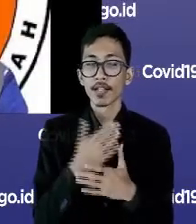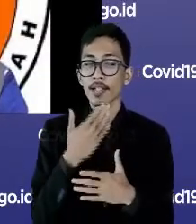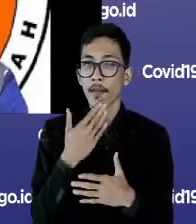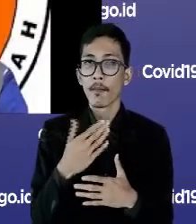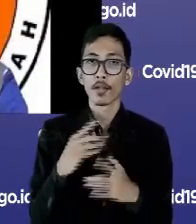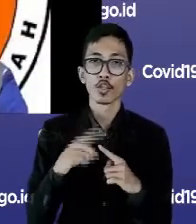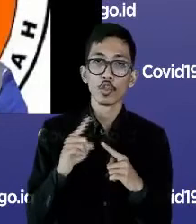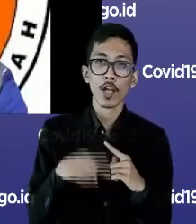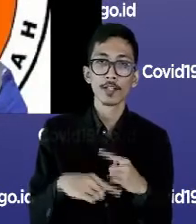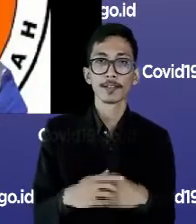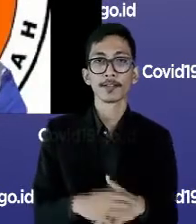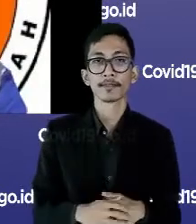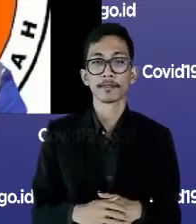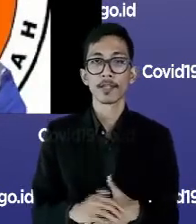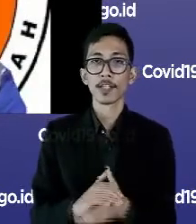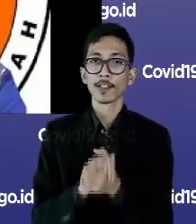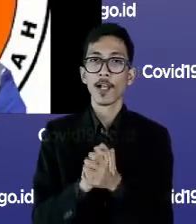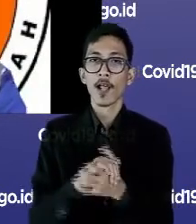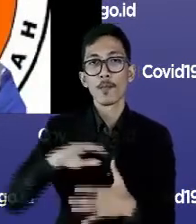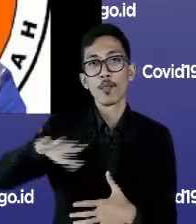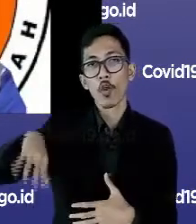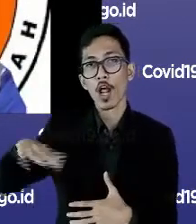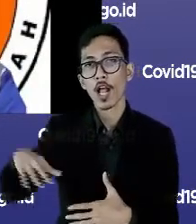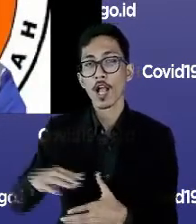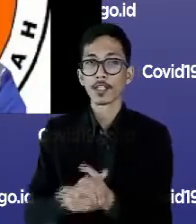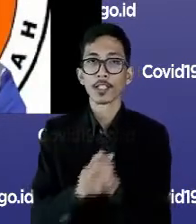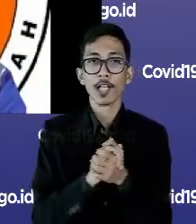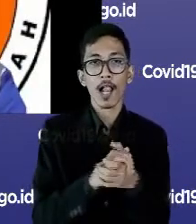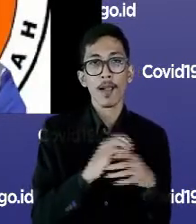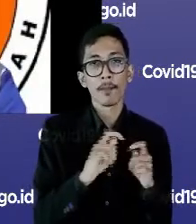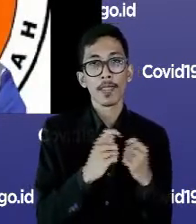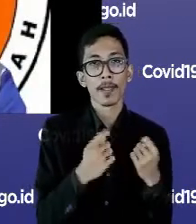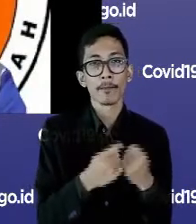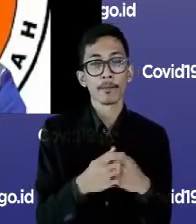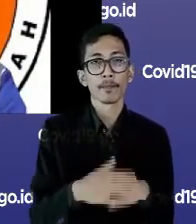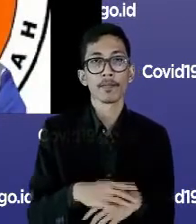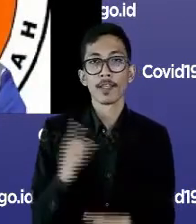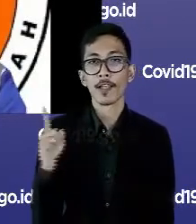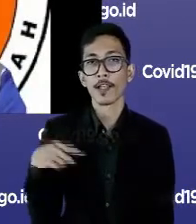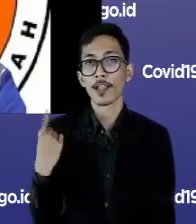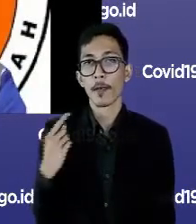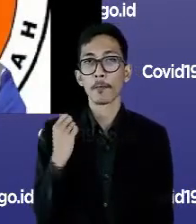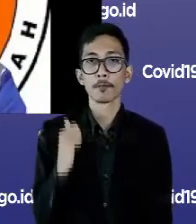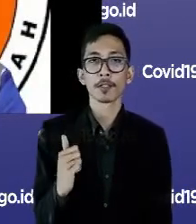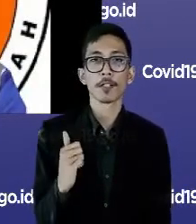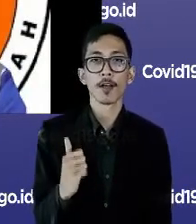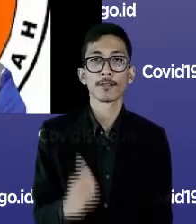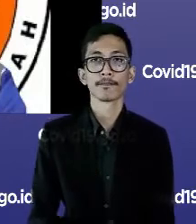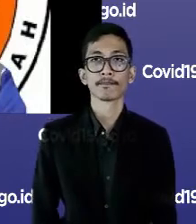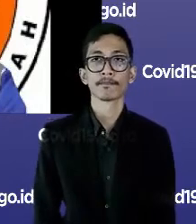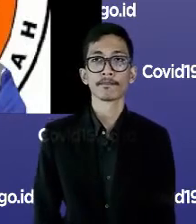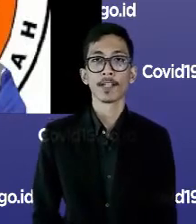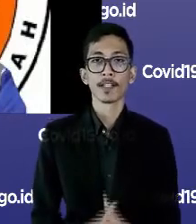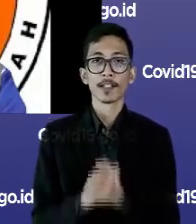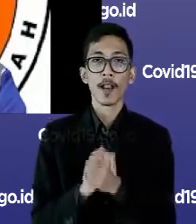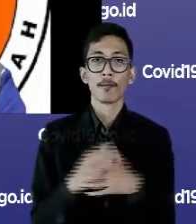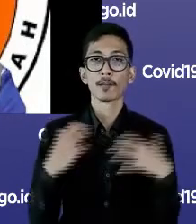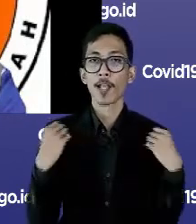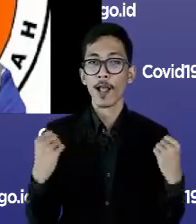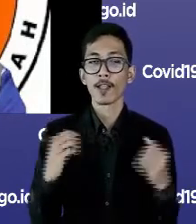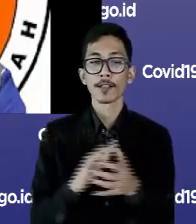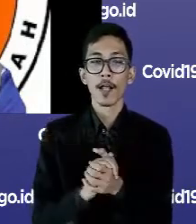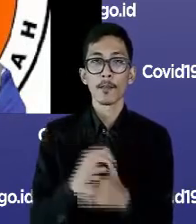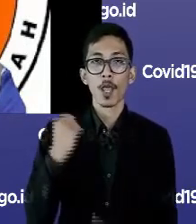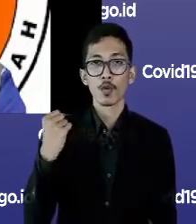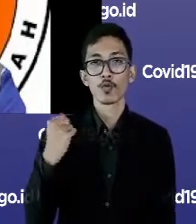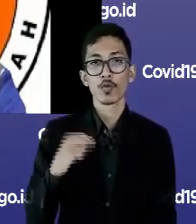baik-baik Bapak. Salam kami untuk keluarga, salam untuk seluruh tim yang bertugas. Torang bisa. Salam sehat, salam